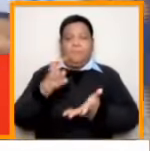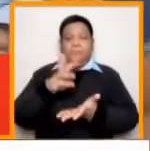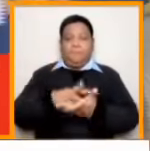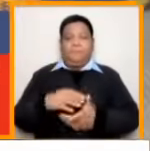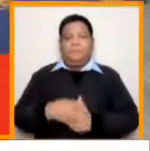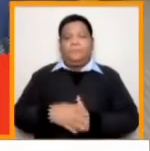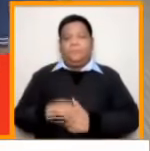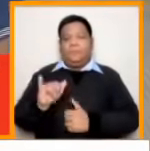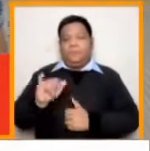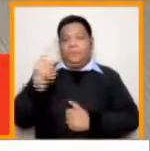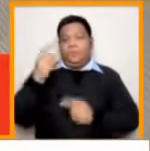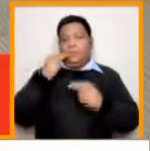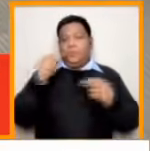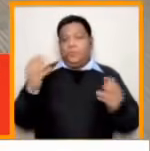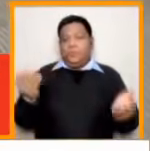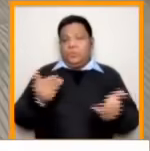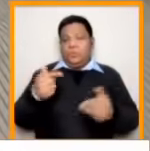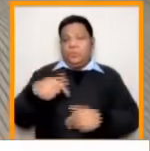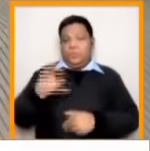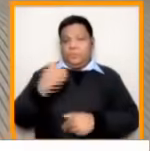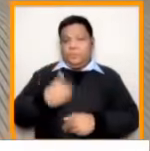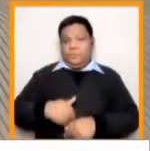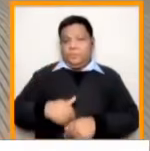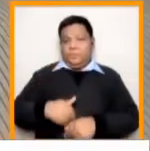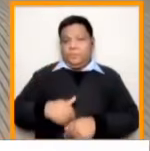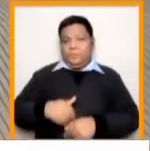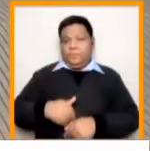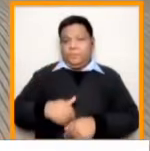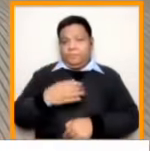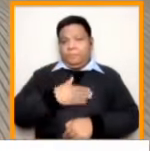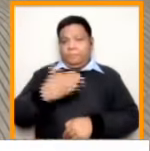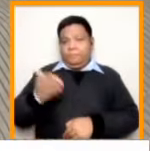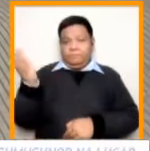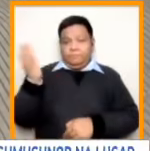mula rito sa Quezon City. Ako po si James Agustin, buong puso para sa Pilipinas.